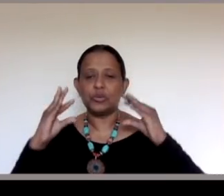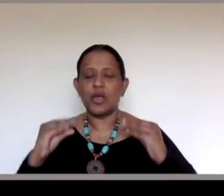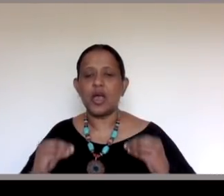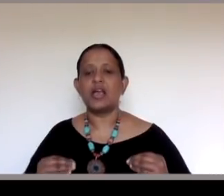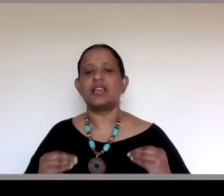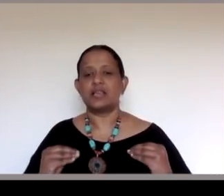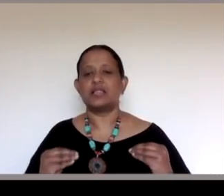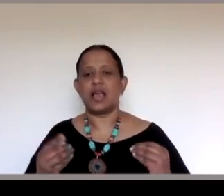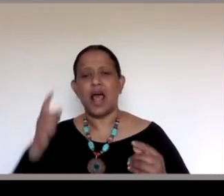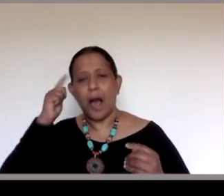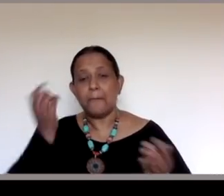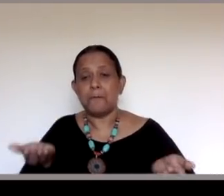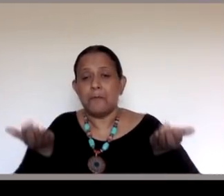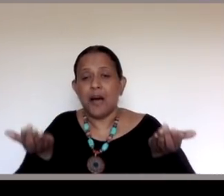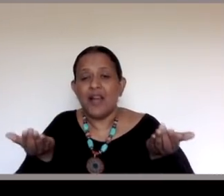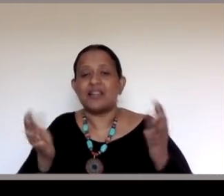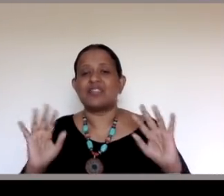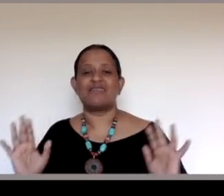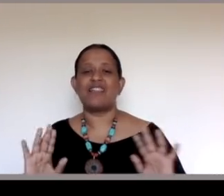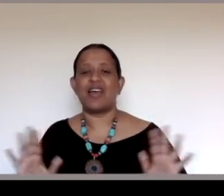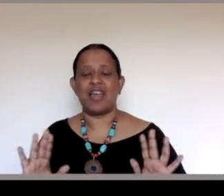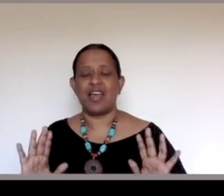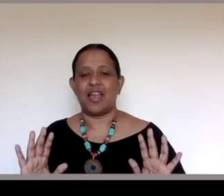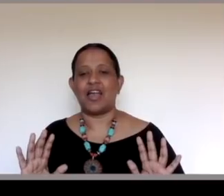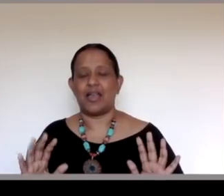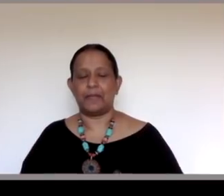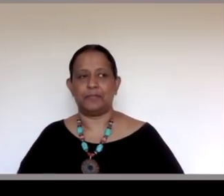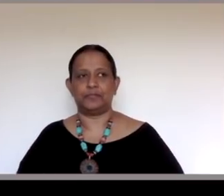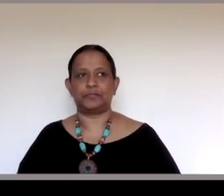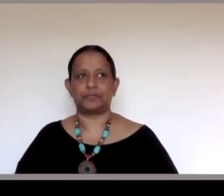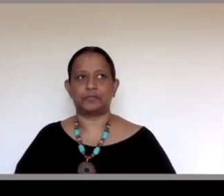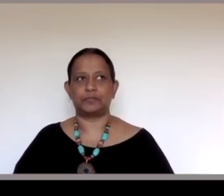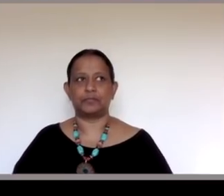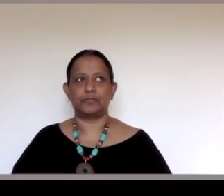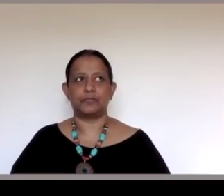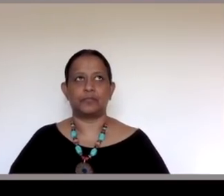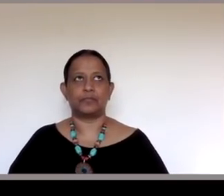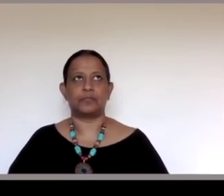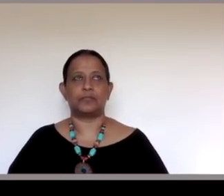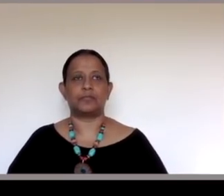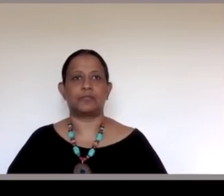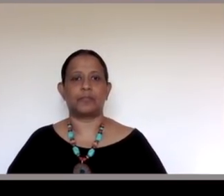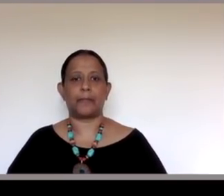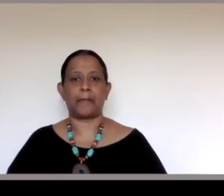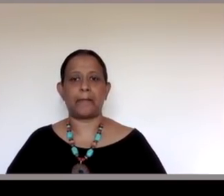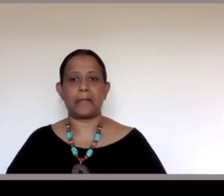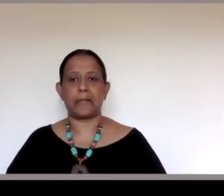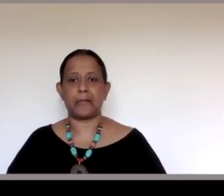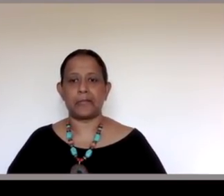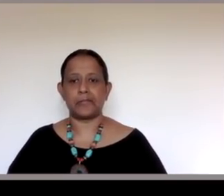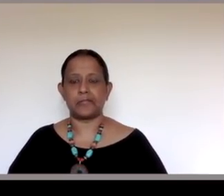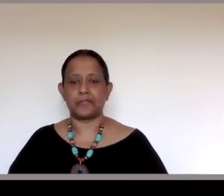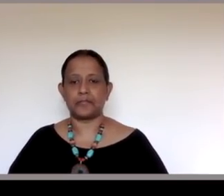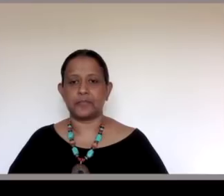துமா கௌரஹரி ஓஹுவ வர்ணனா கலாம ஓஹு யம் தேயக் கர்ணோ கனத்துக்குரிய அசிசியை